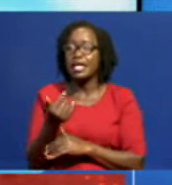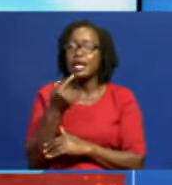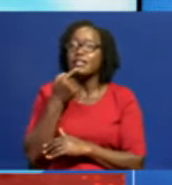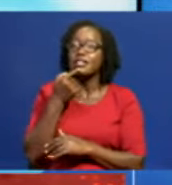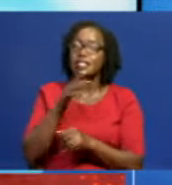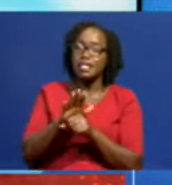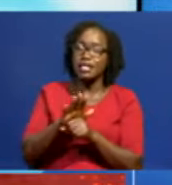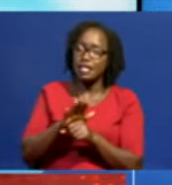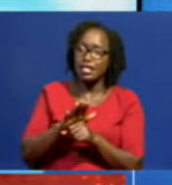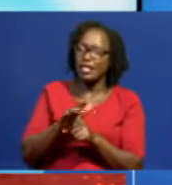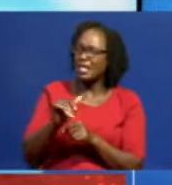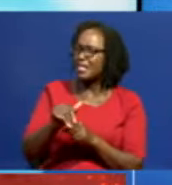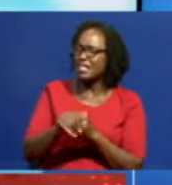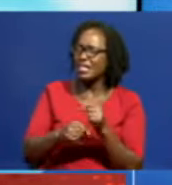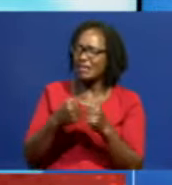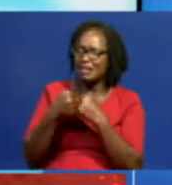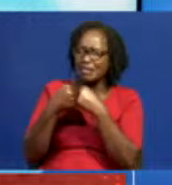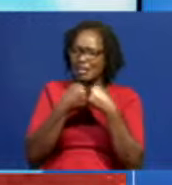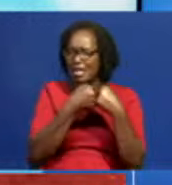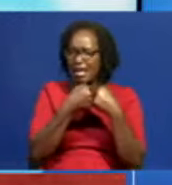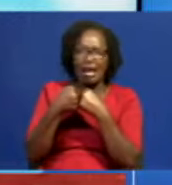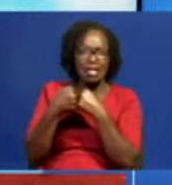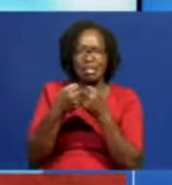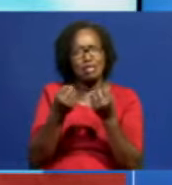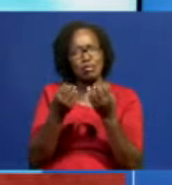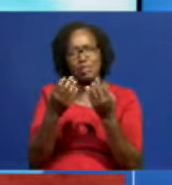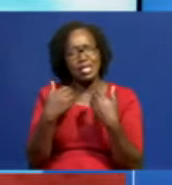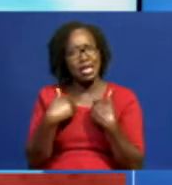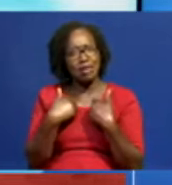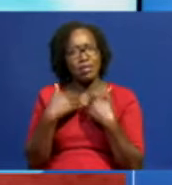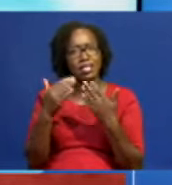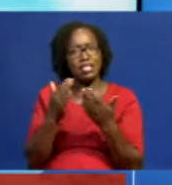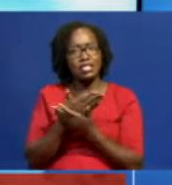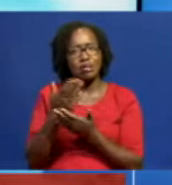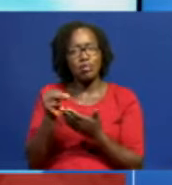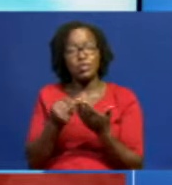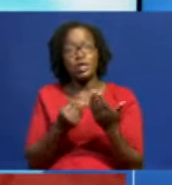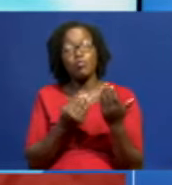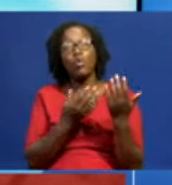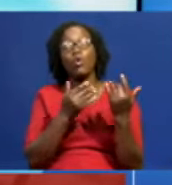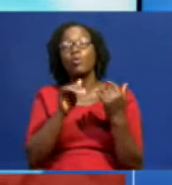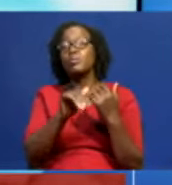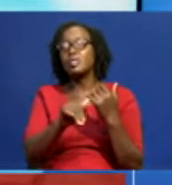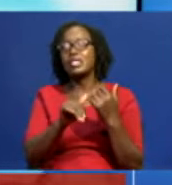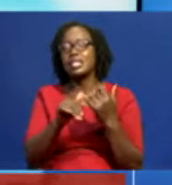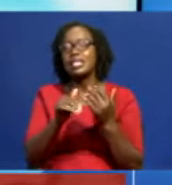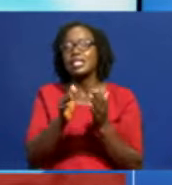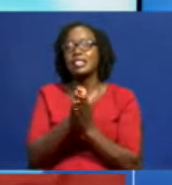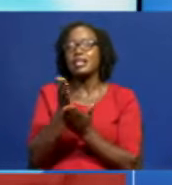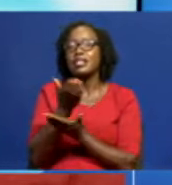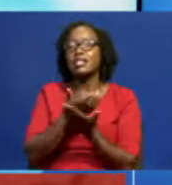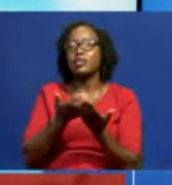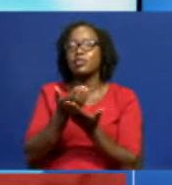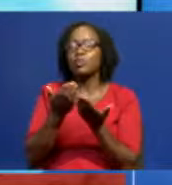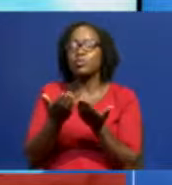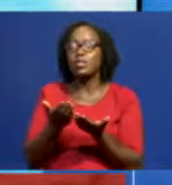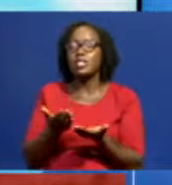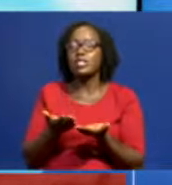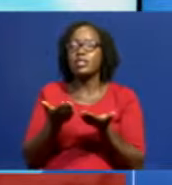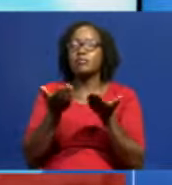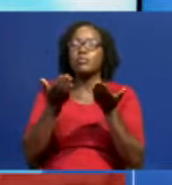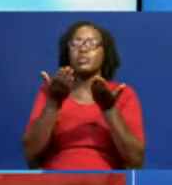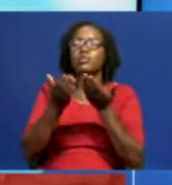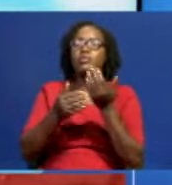kwamba mwaka huu ulikuwa na changamoto si haba, baadhi yao wanatumai kwamba hali ya uchumi itaimarika hapo